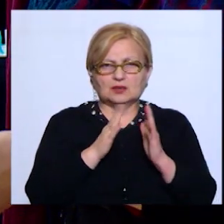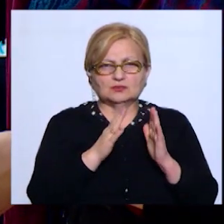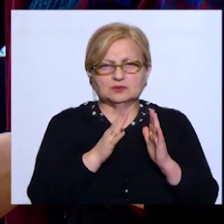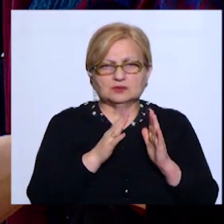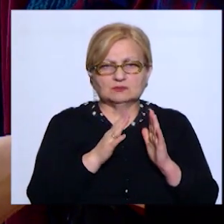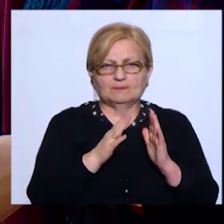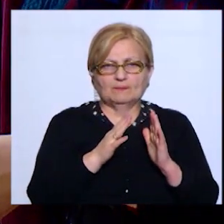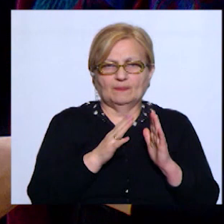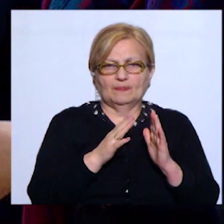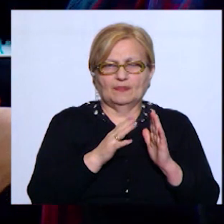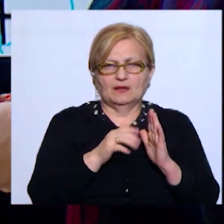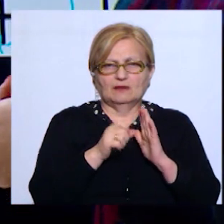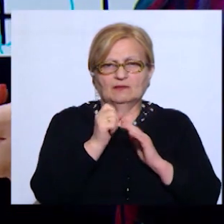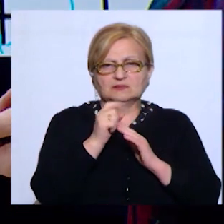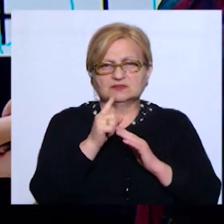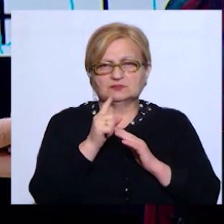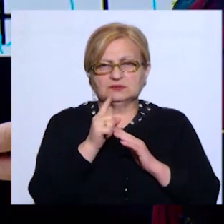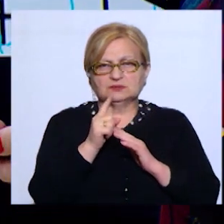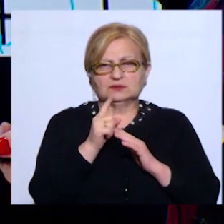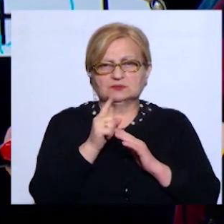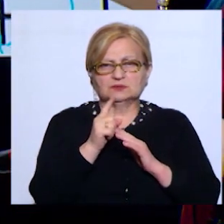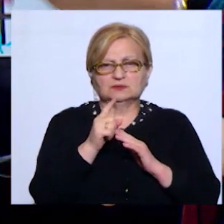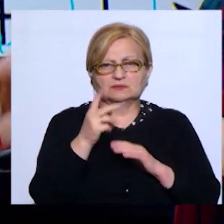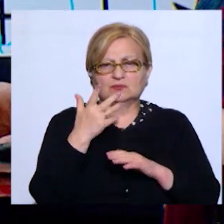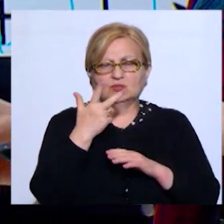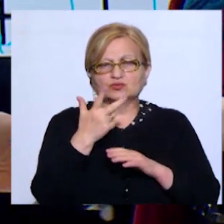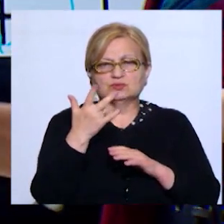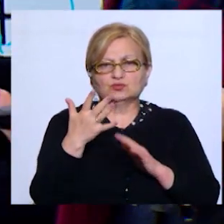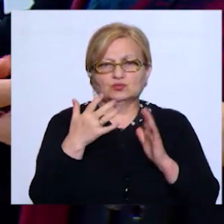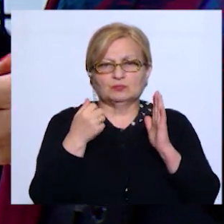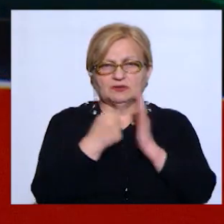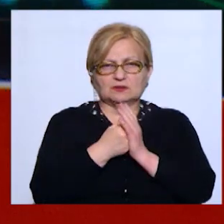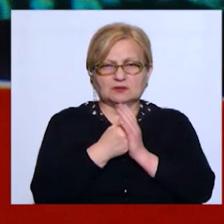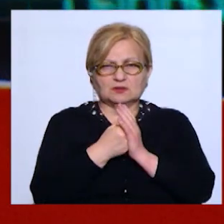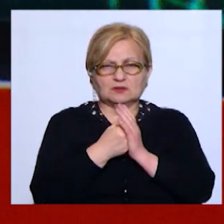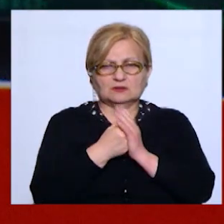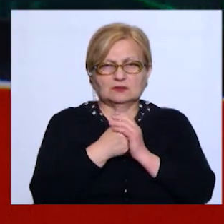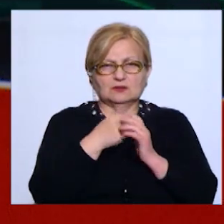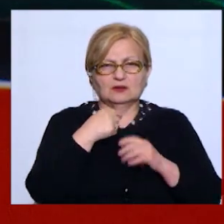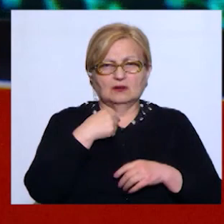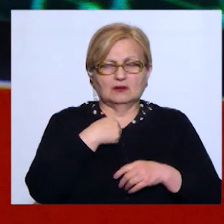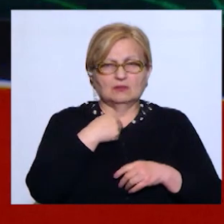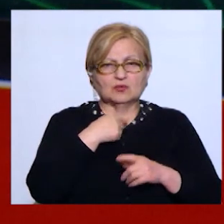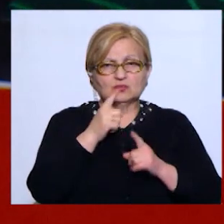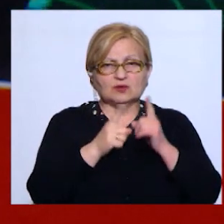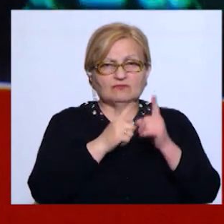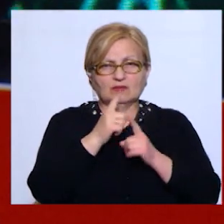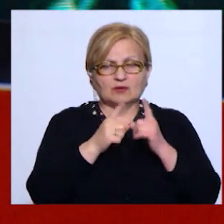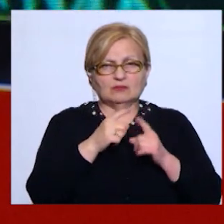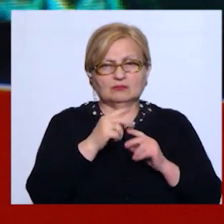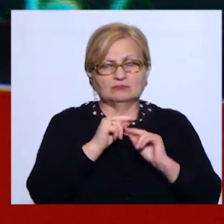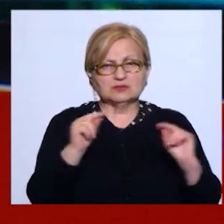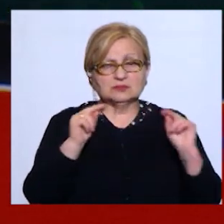აი ამ ქედან 11-დან 25-მდე, ხო? ანუ ეხლა რო დავამუშავო ეს ინფორმაცია როგორც